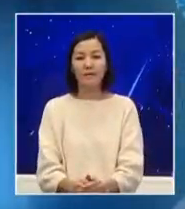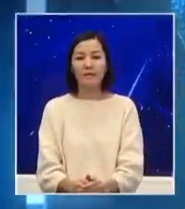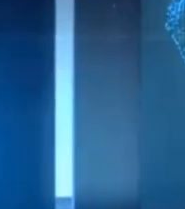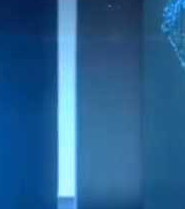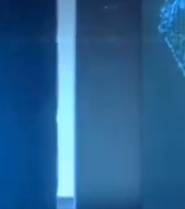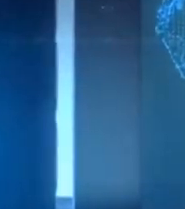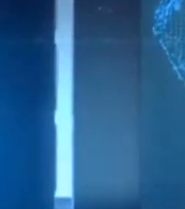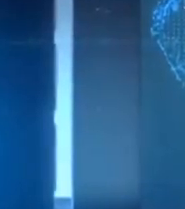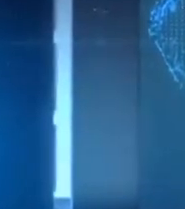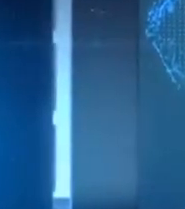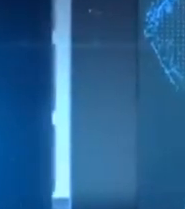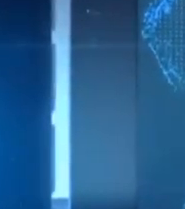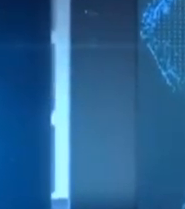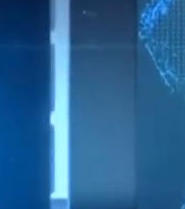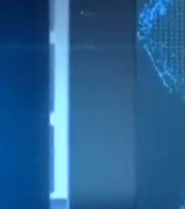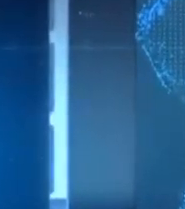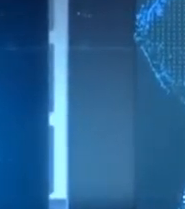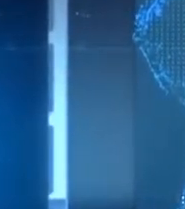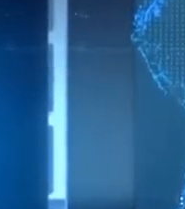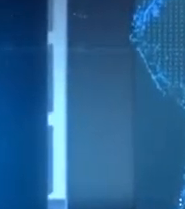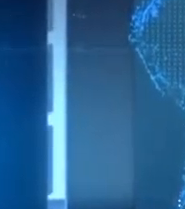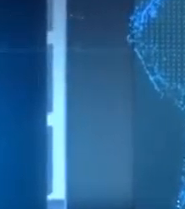Нәдір Хамзин, Жетісу телеарнасы.